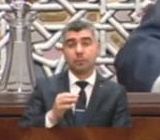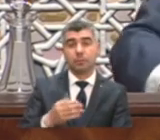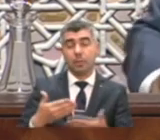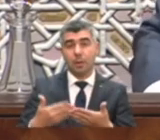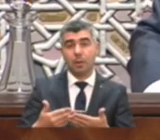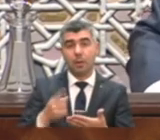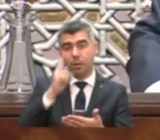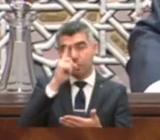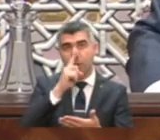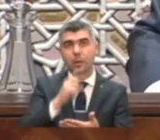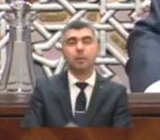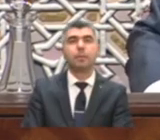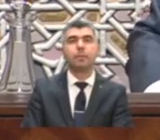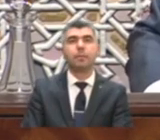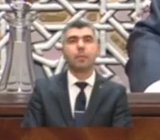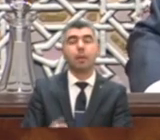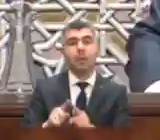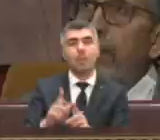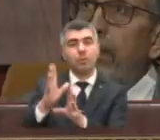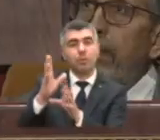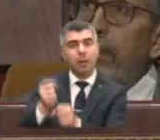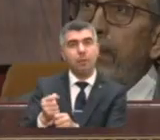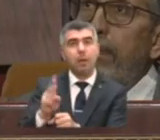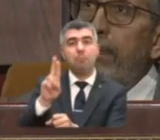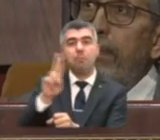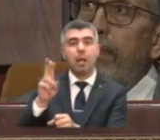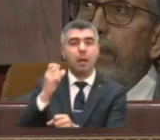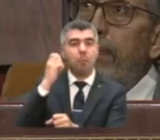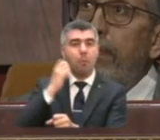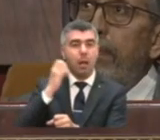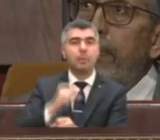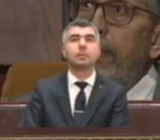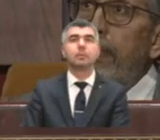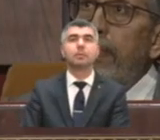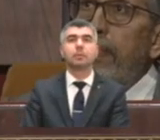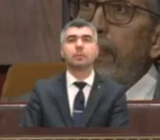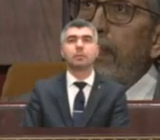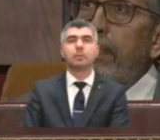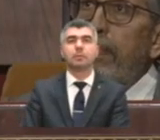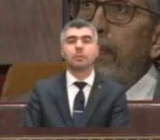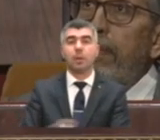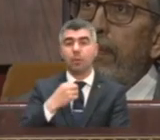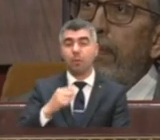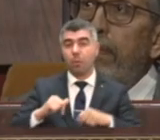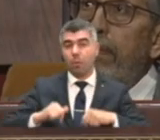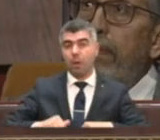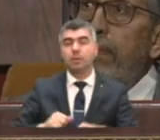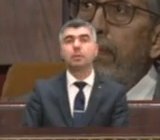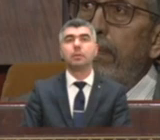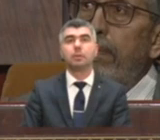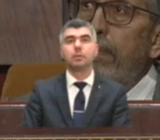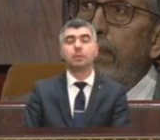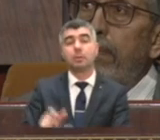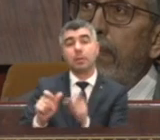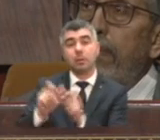الله تعالى الشفاء العاجل لصاحب الجلالة الملك محمد السادس نصره الله. السيد الوزير، الساكنة ديال